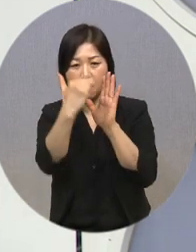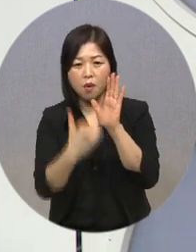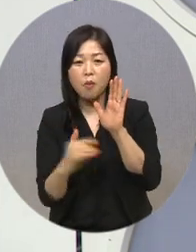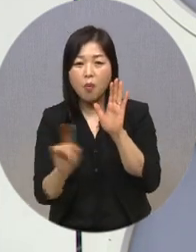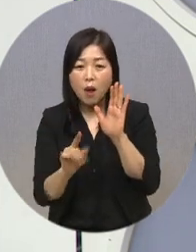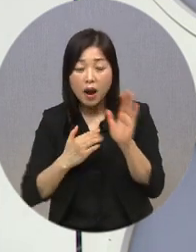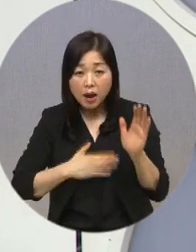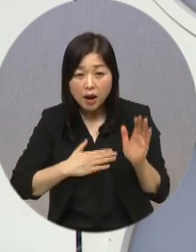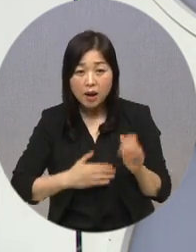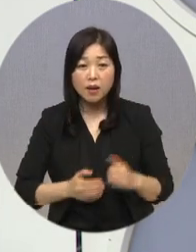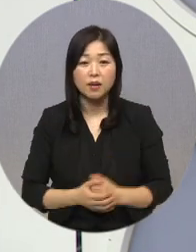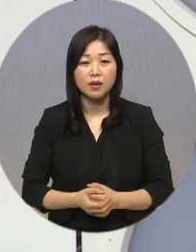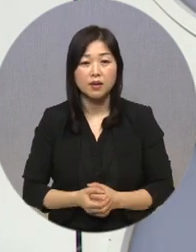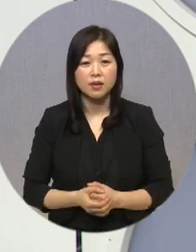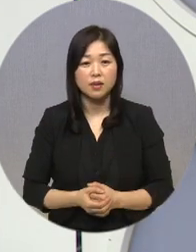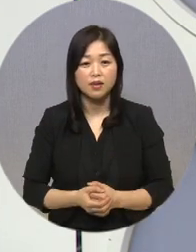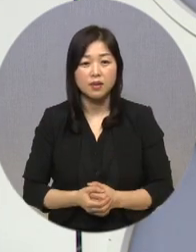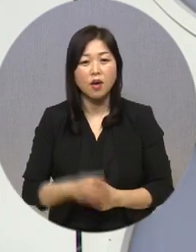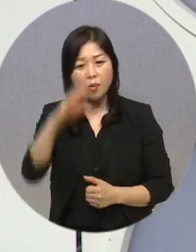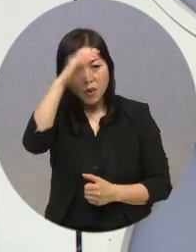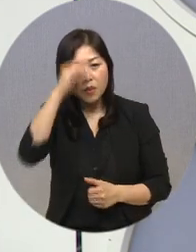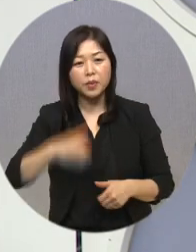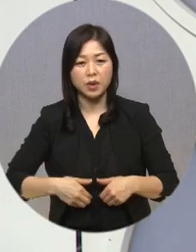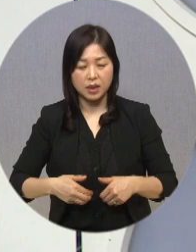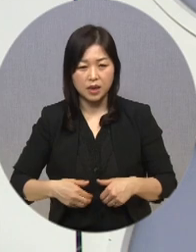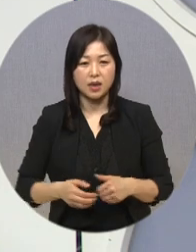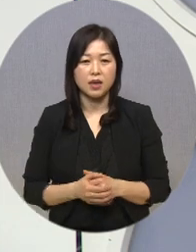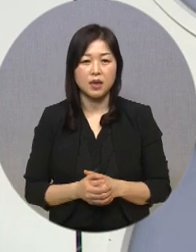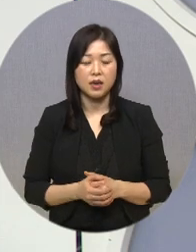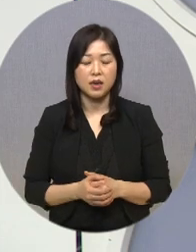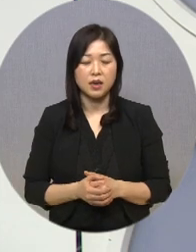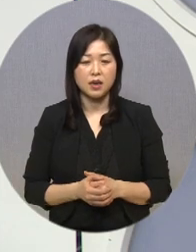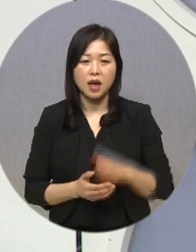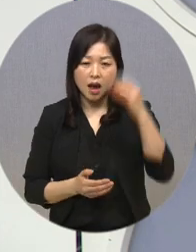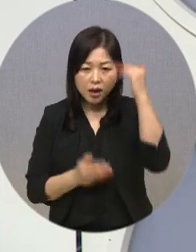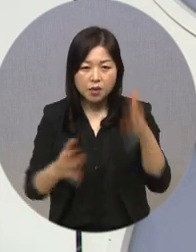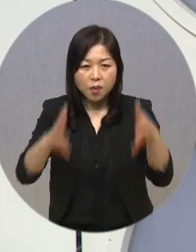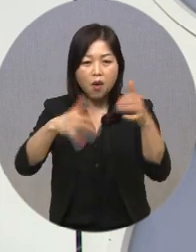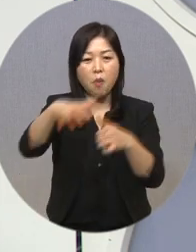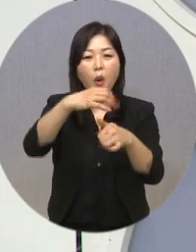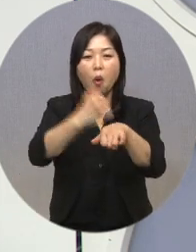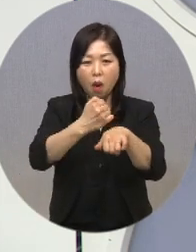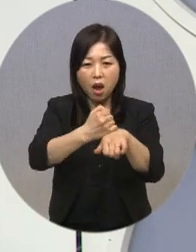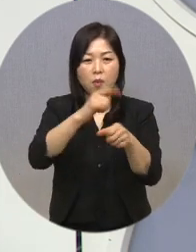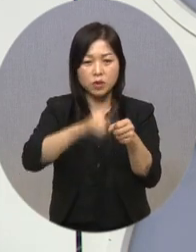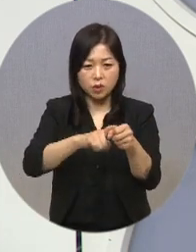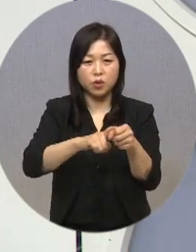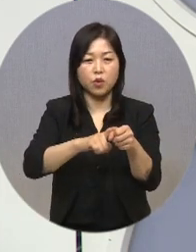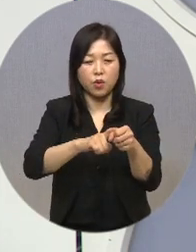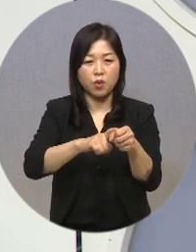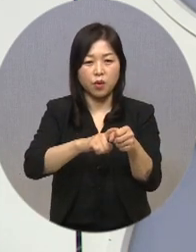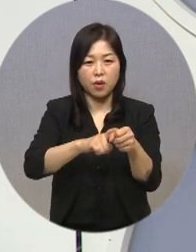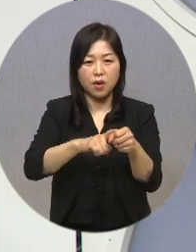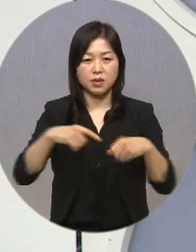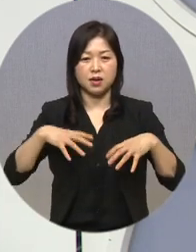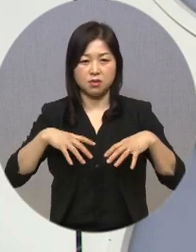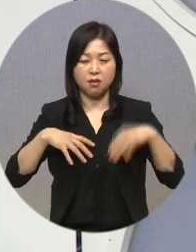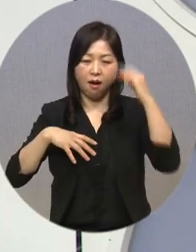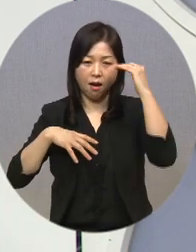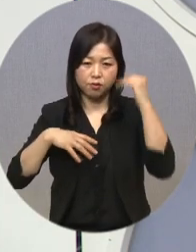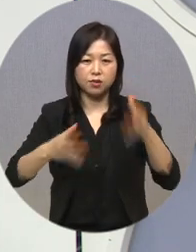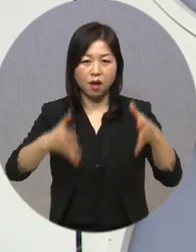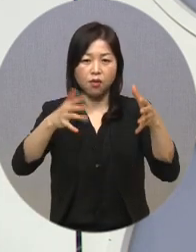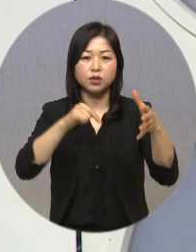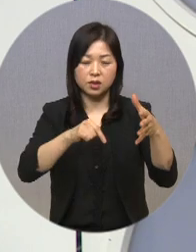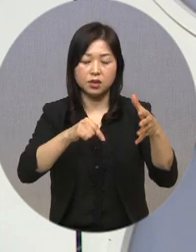아세요? 본받아야 된다 우리도. 자기네 타운을 지키겠다고 이런 자랑스러운 한국